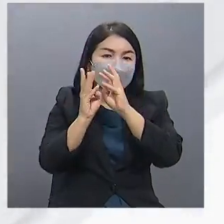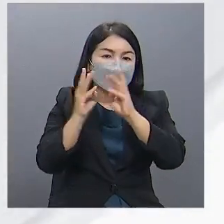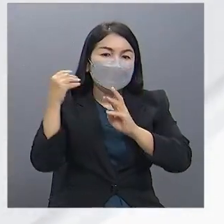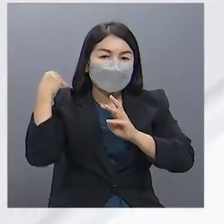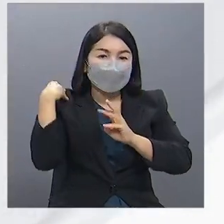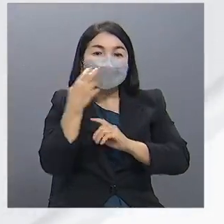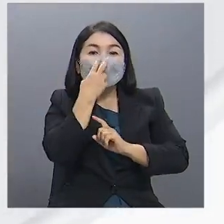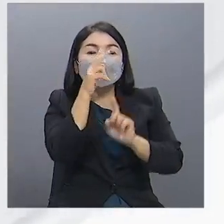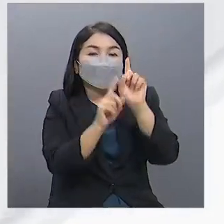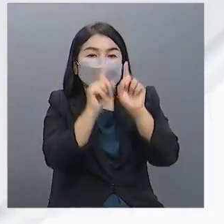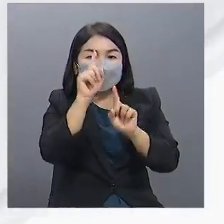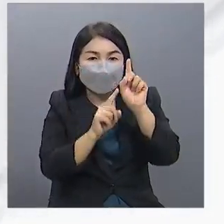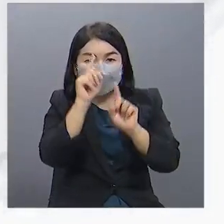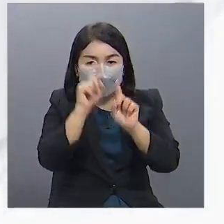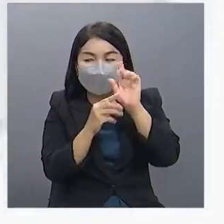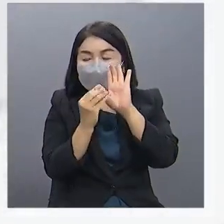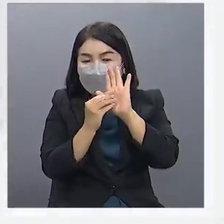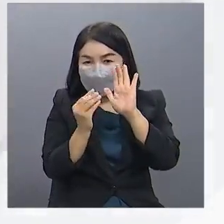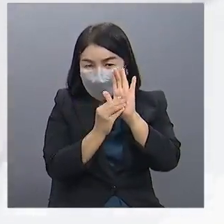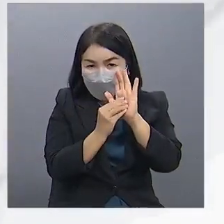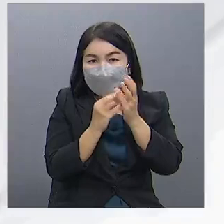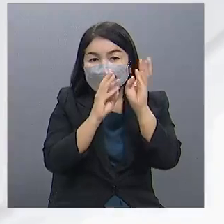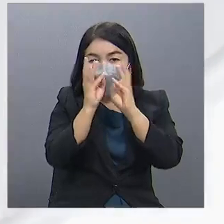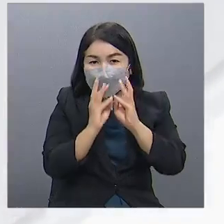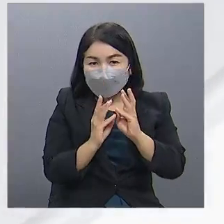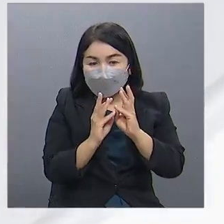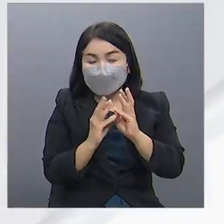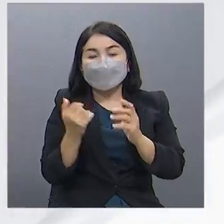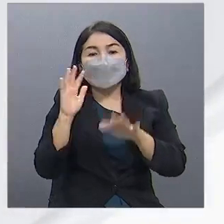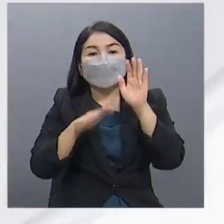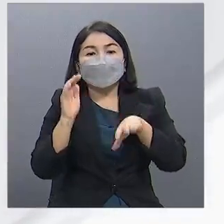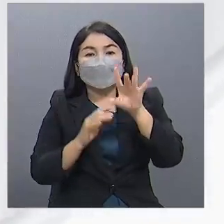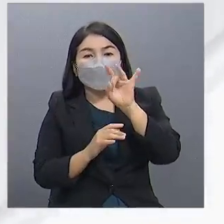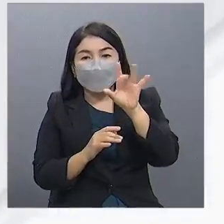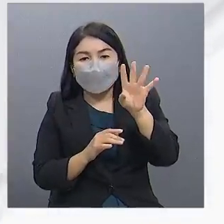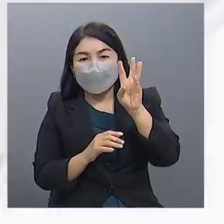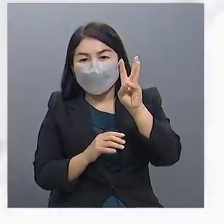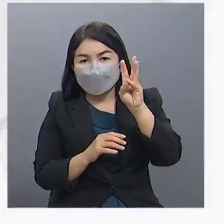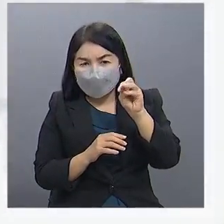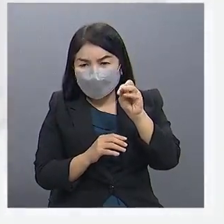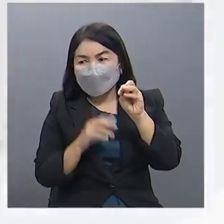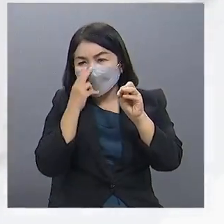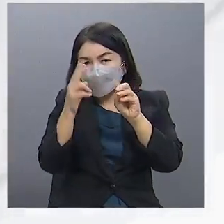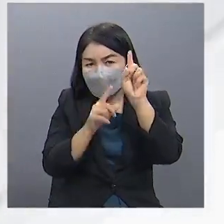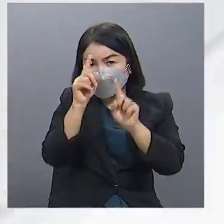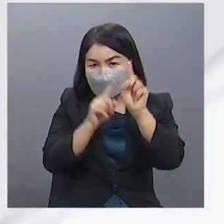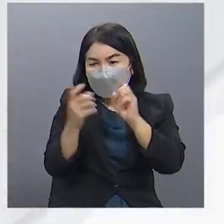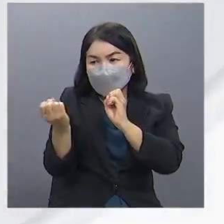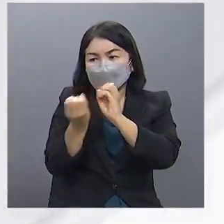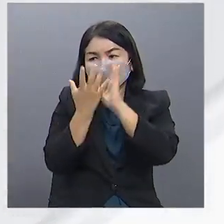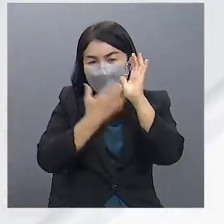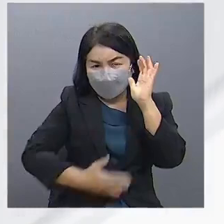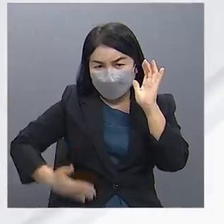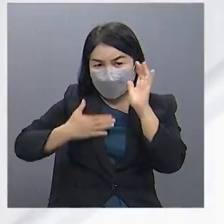านคุณภาพอากาศกรุงเทพมหานครดัชนี AQI เฉลี่ย160ในระดับที่มีผลกระทบต่อสุขภาพสีแดงเลยนะ